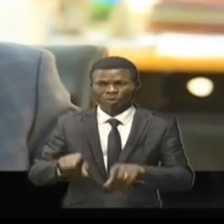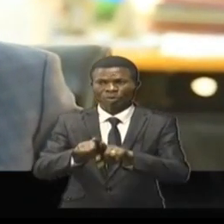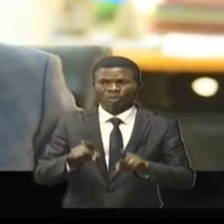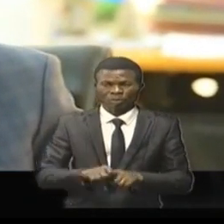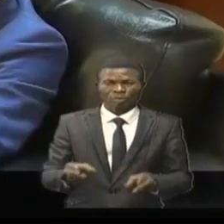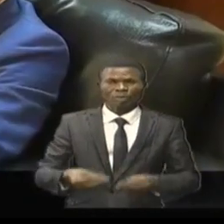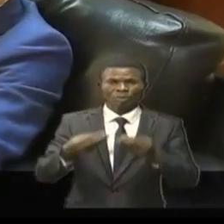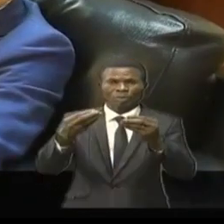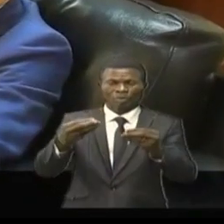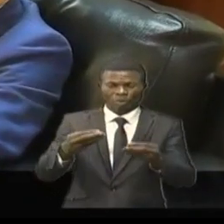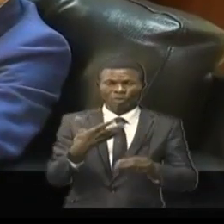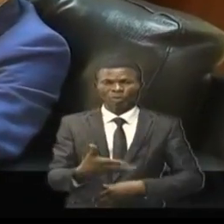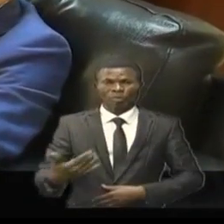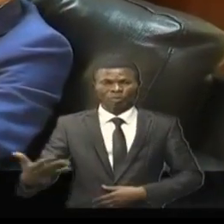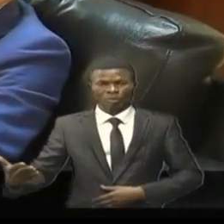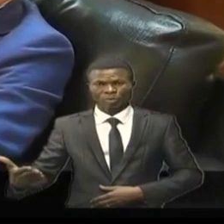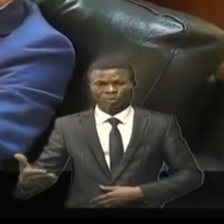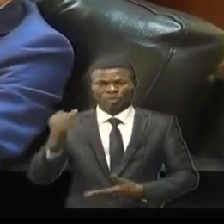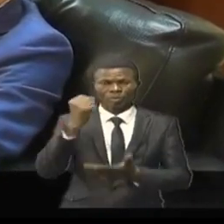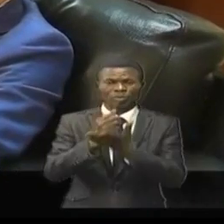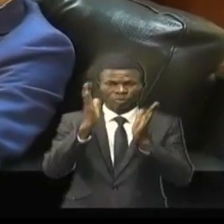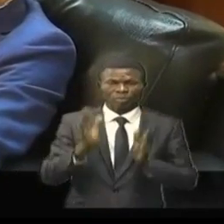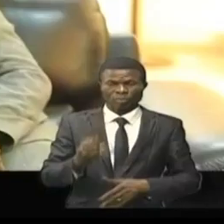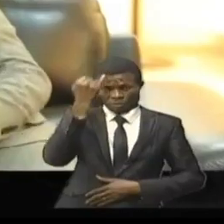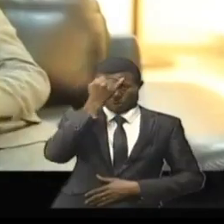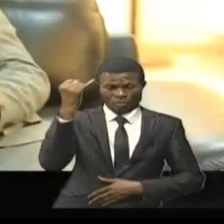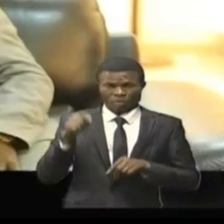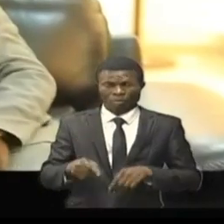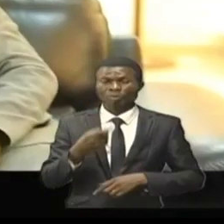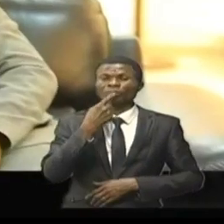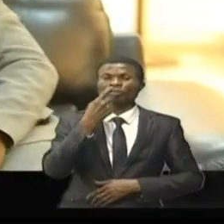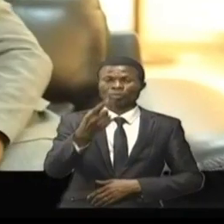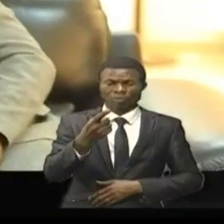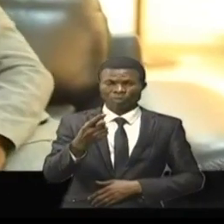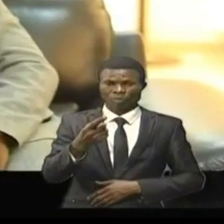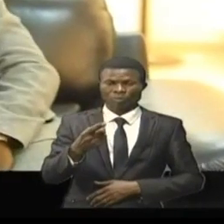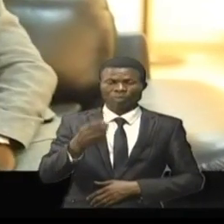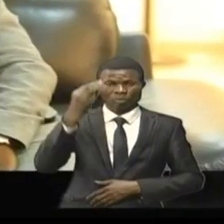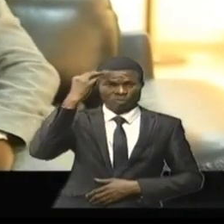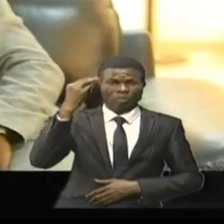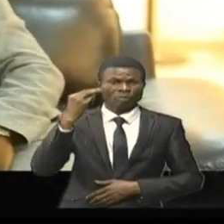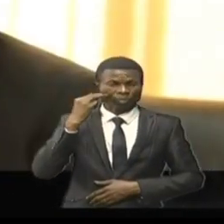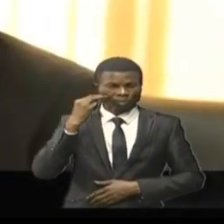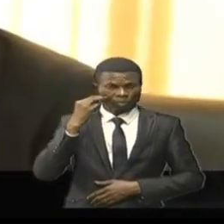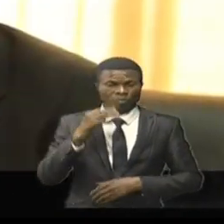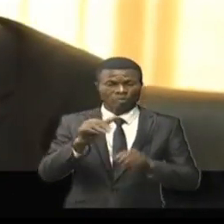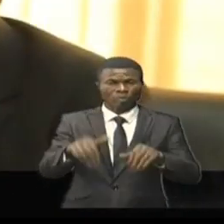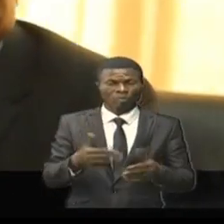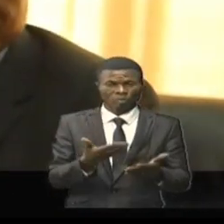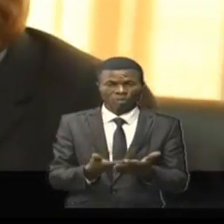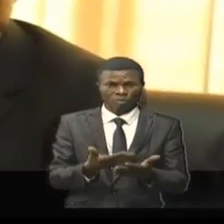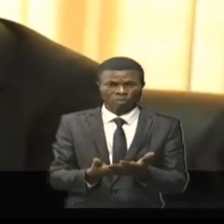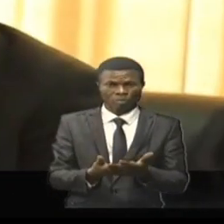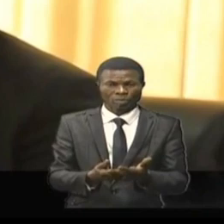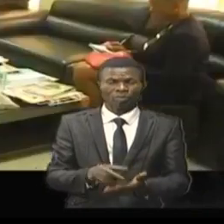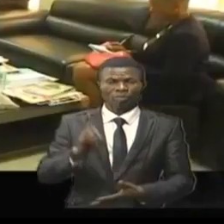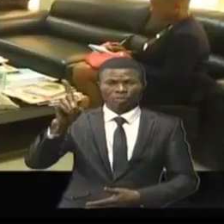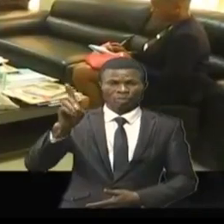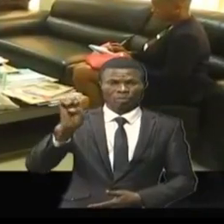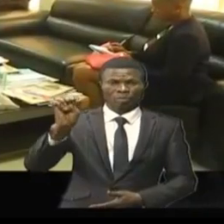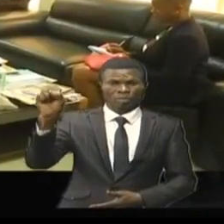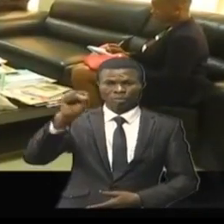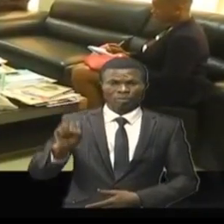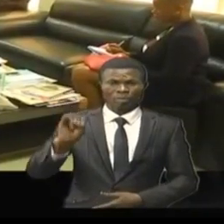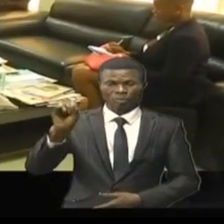fournir certains équipements. Son ambassadeur en RDC l'a dit au patron de la politique du ventre en RDC, Désiré Nzinga